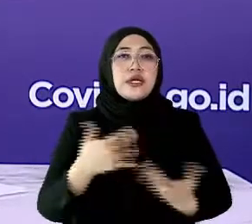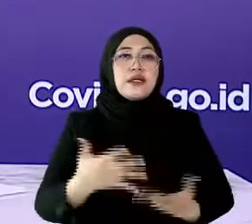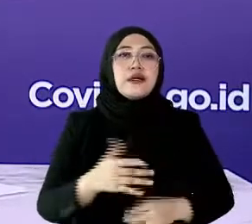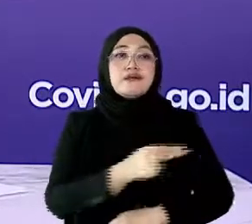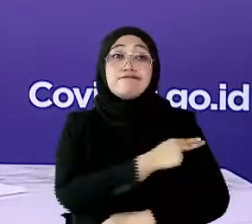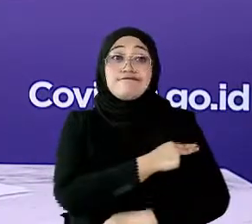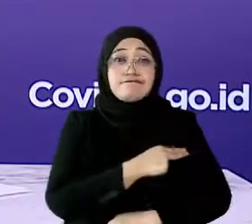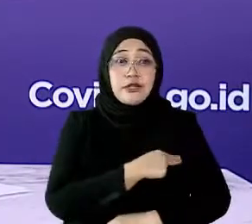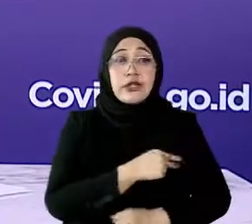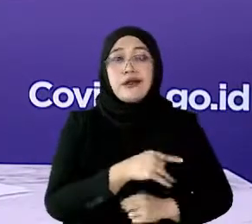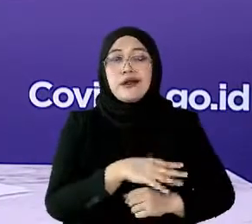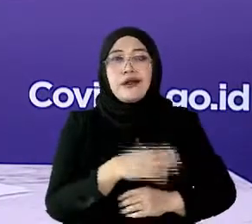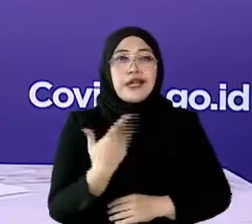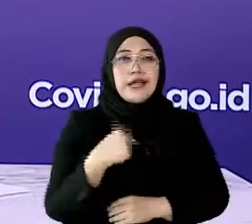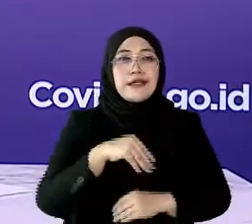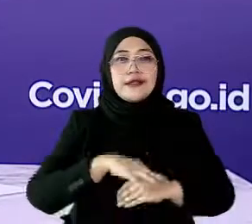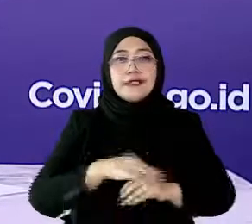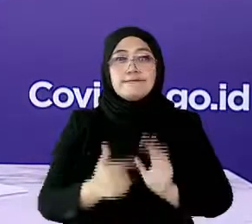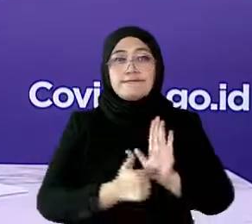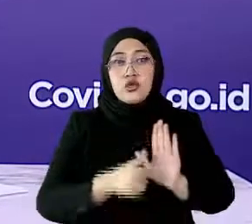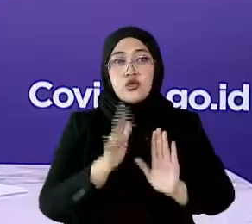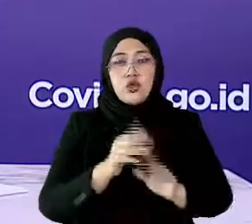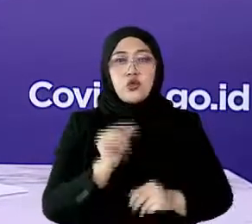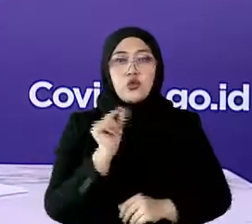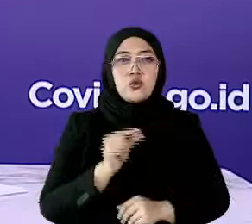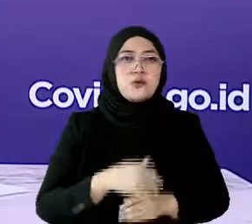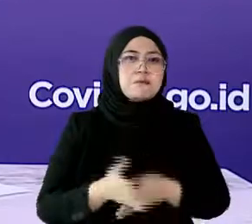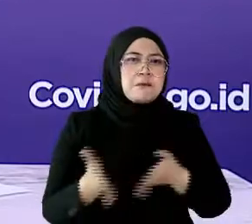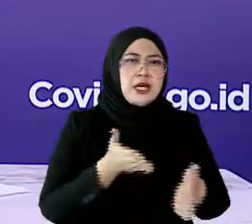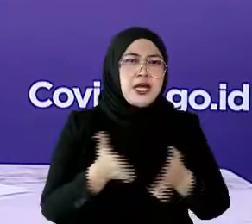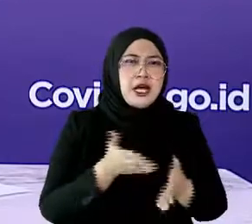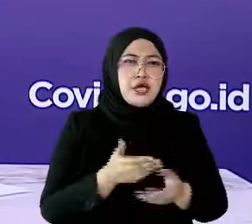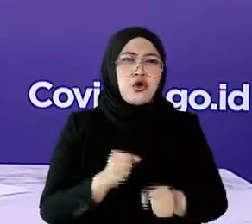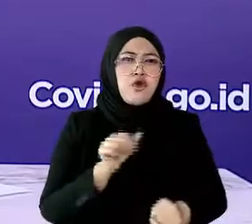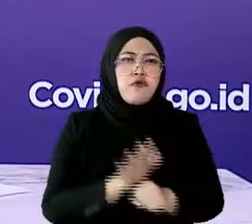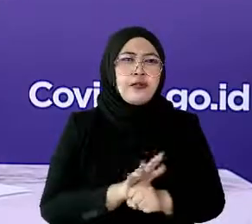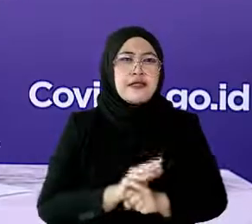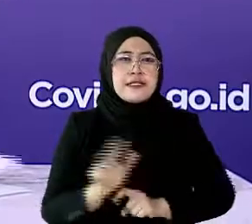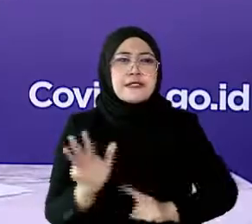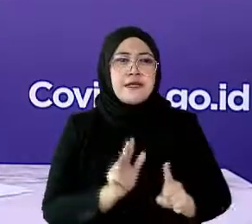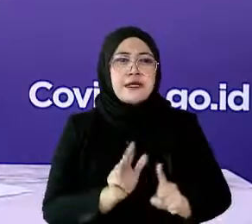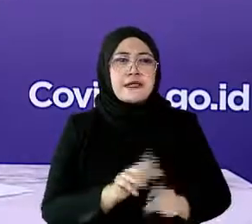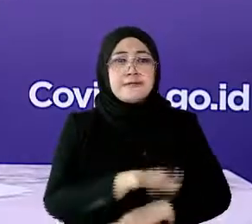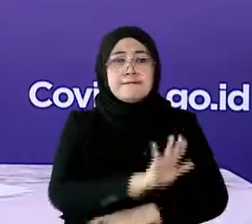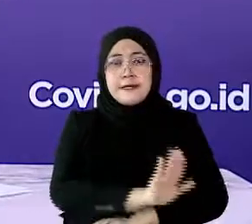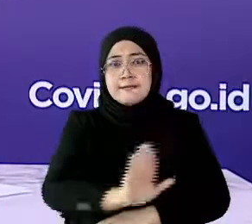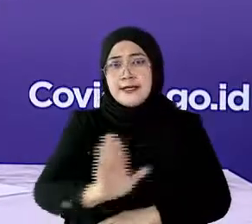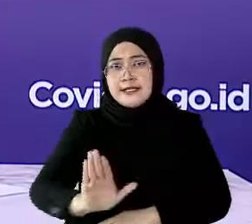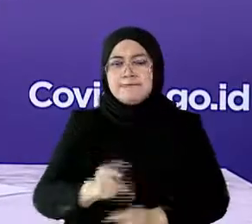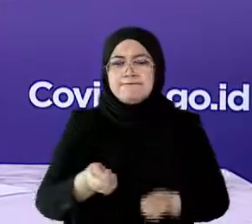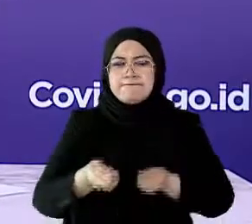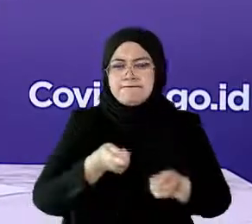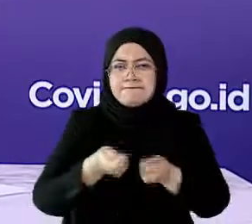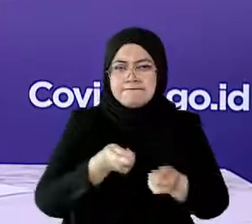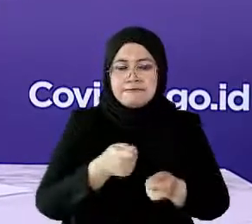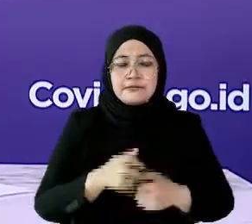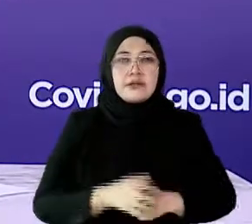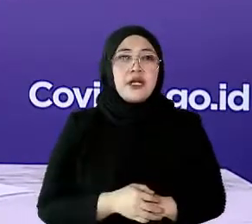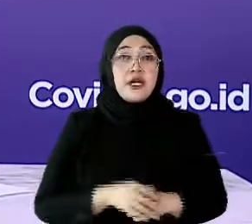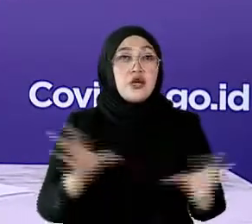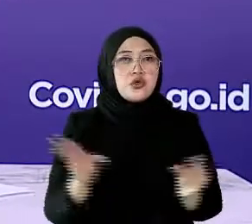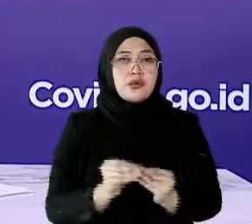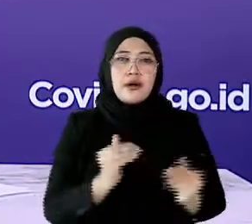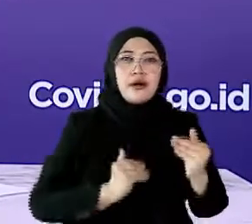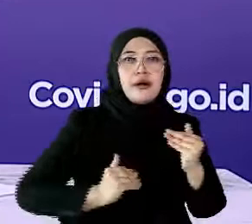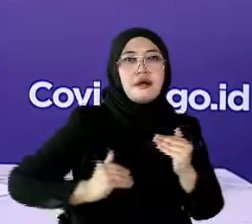untuk segera memperbaiki penanganan konflik 19 didaerahnya masing-masing Hai dengan kenaikan yang sangat signifikan